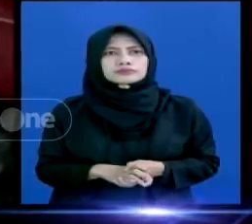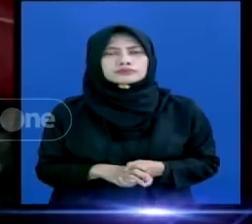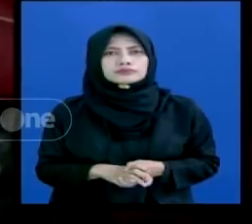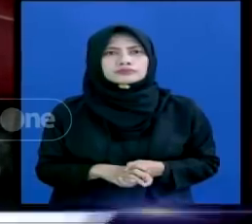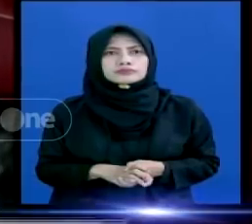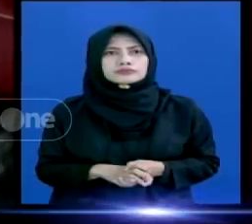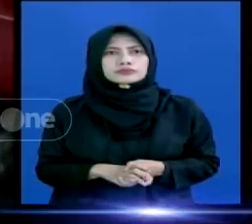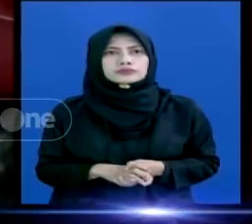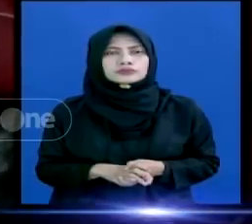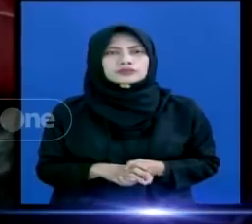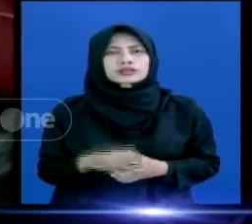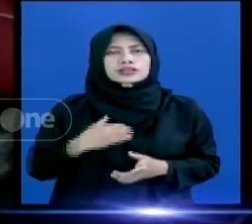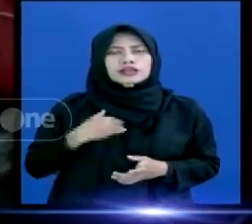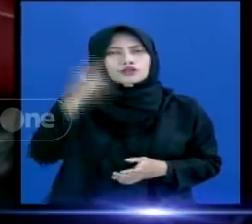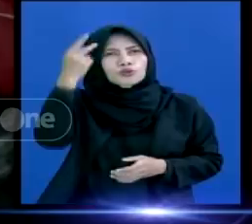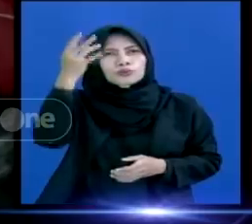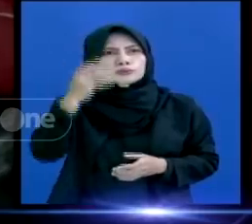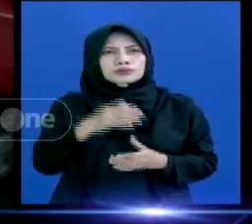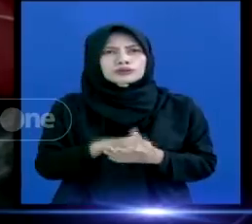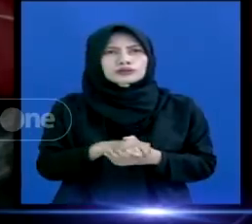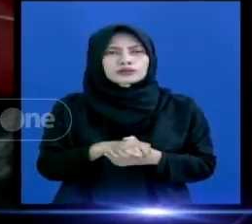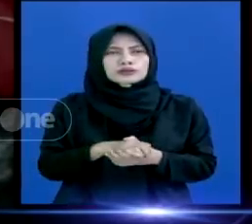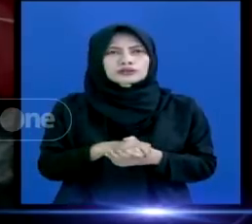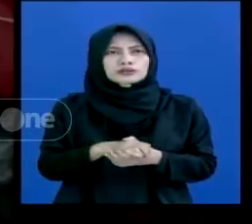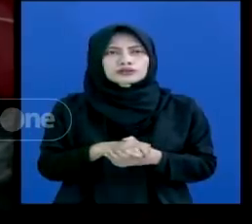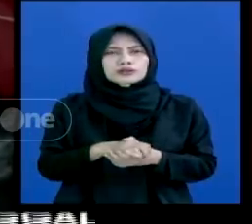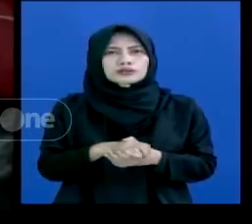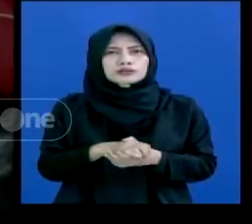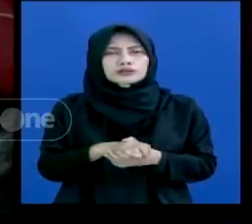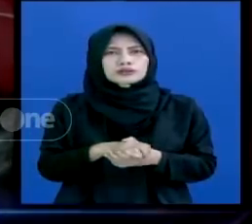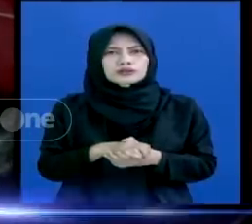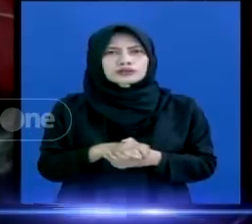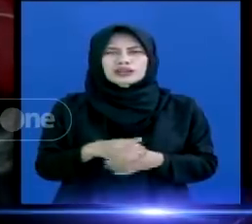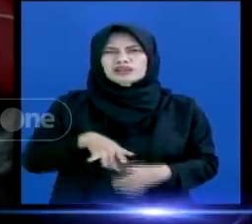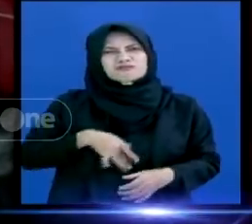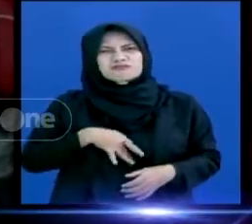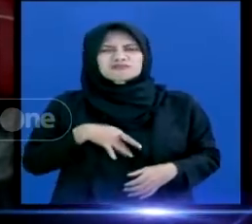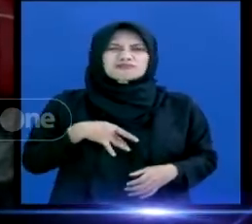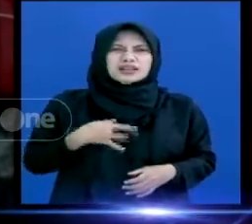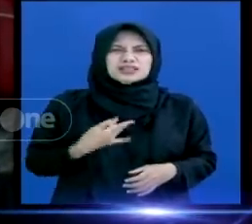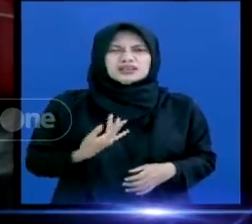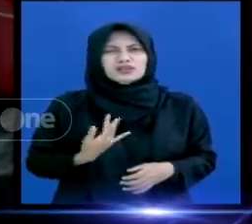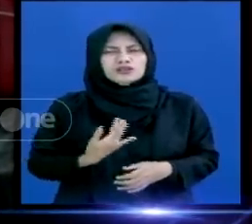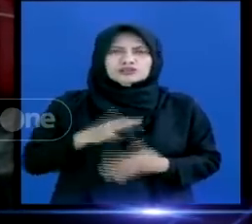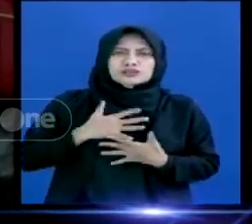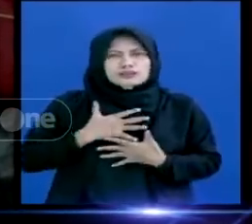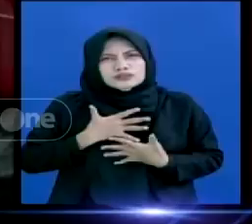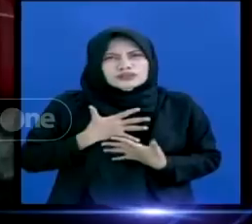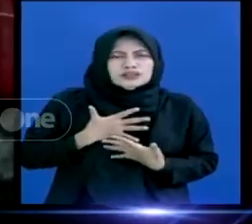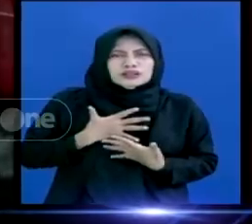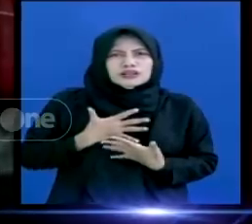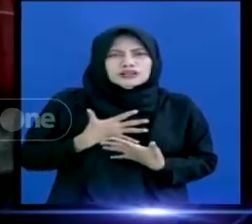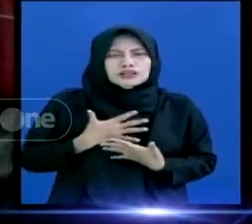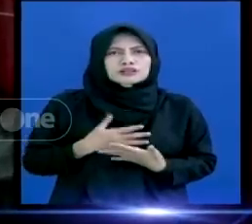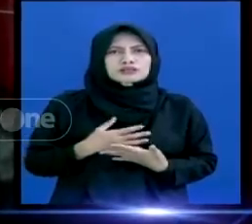start, artinya nggak tenang. Ada sedikit apa, nggak kayak dulu lah, pokoknya balap, nggak